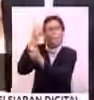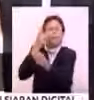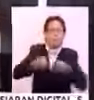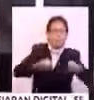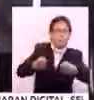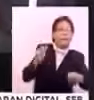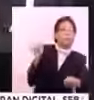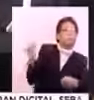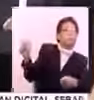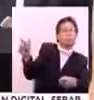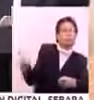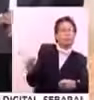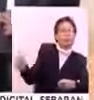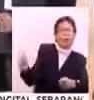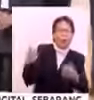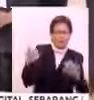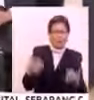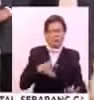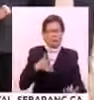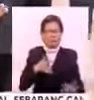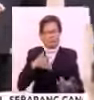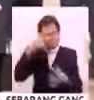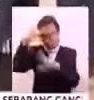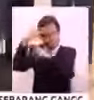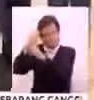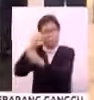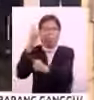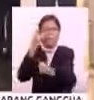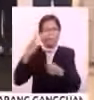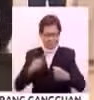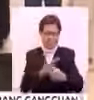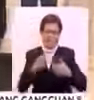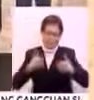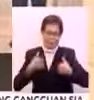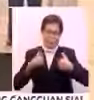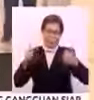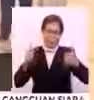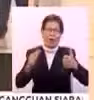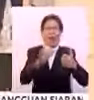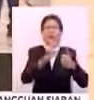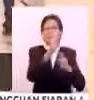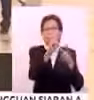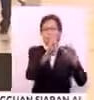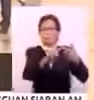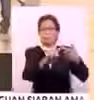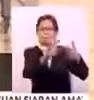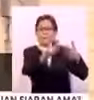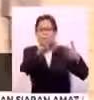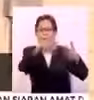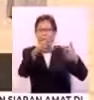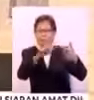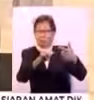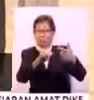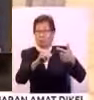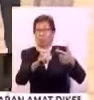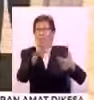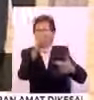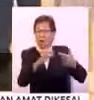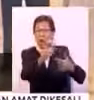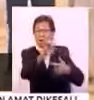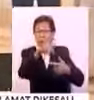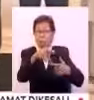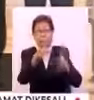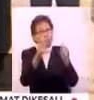pemerintah sendiri. Saya rasa kini iktizam politik kita ada. Yang kedua ialah SPRM itu sendiri. Efektifnya SPRM itu